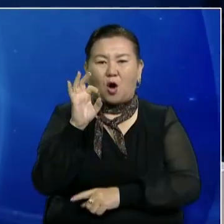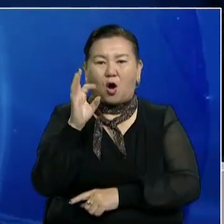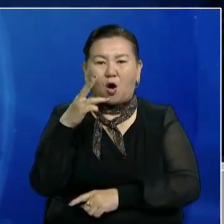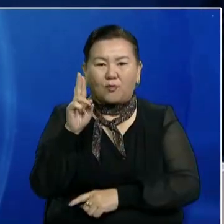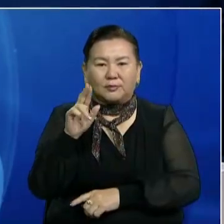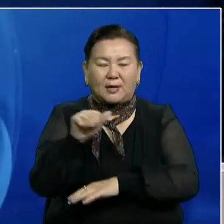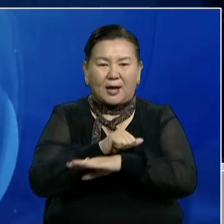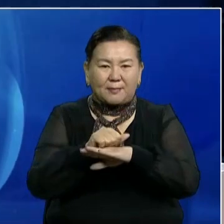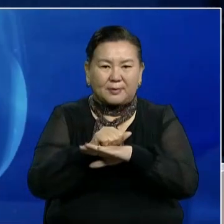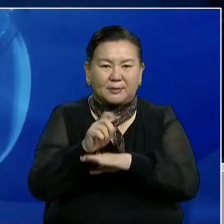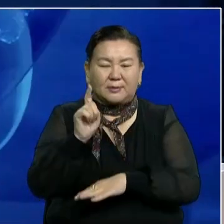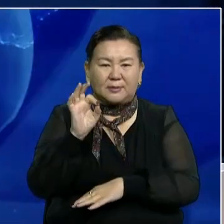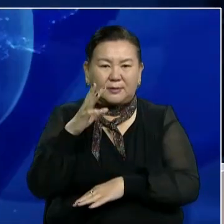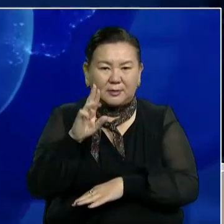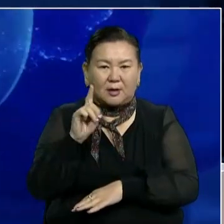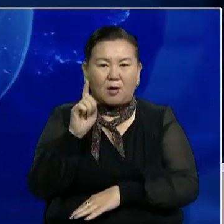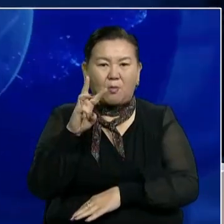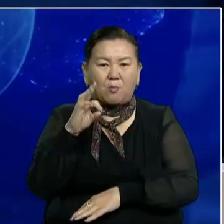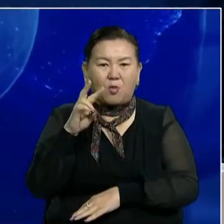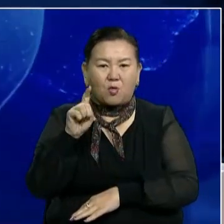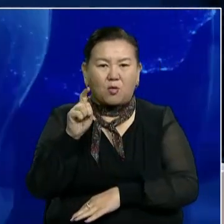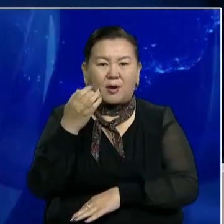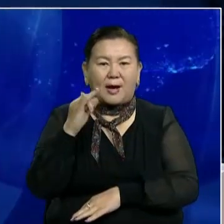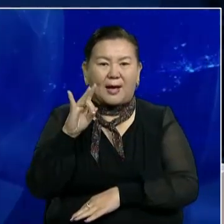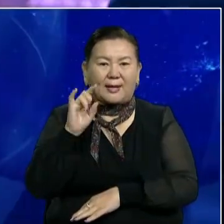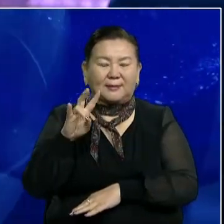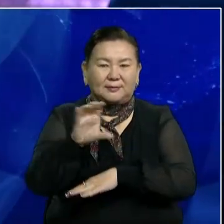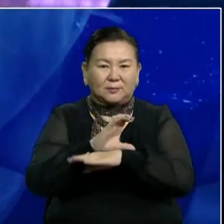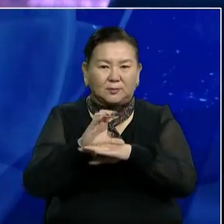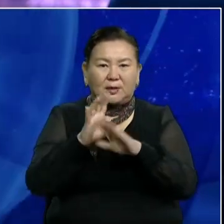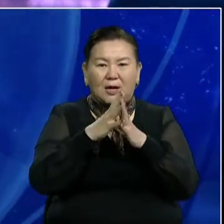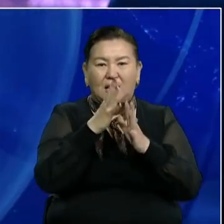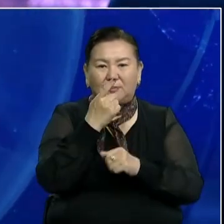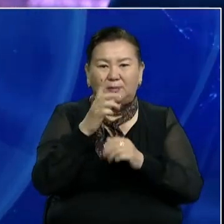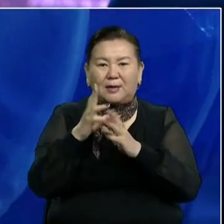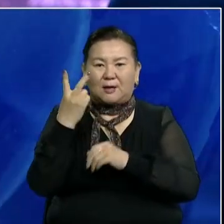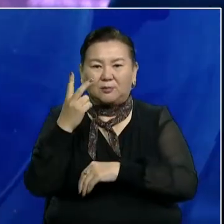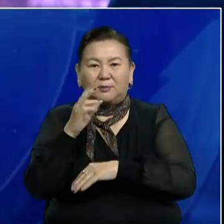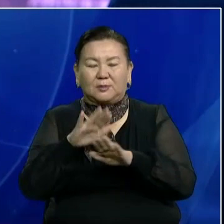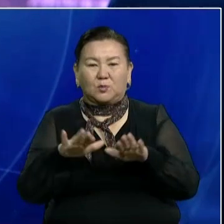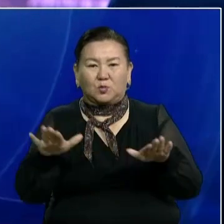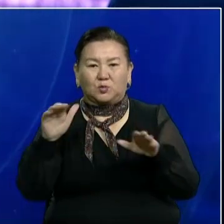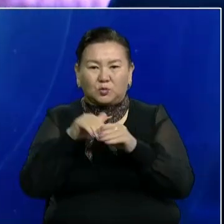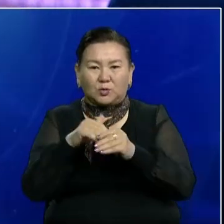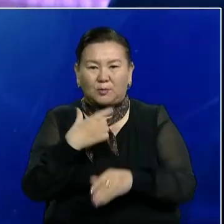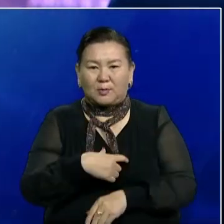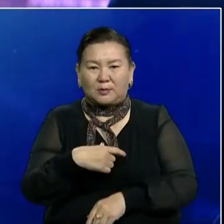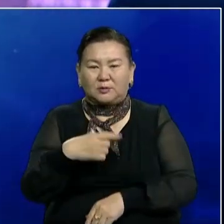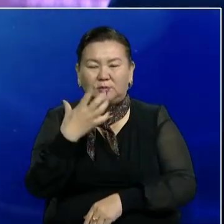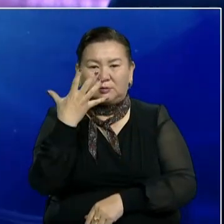Хайрхан сумын ерөнхий боловсролын сургуулийн сурагчт маань байла. Тэгээ 11, 12 дугаар ангийн хүмүүсд маань оролцож байгаа юм. Тэгээд багийн гишүүд бол тавуулаа.